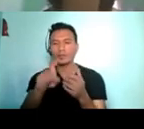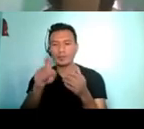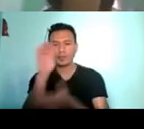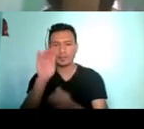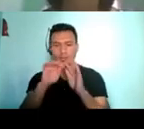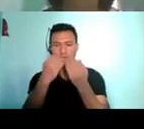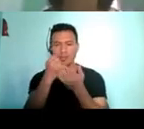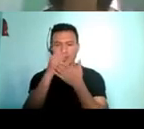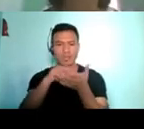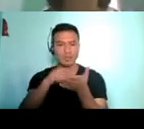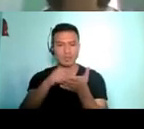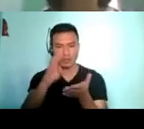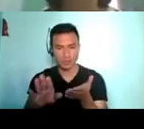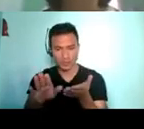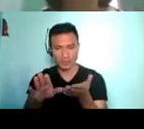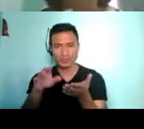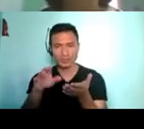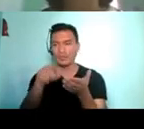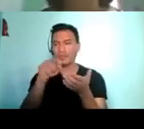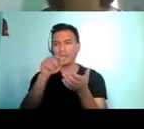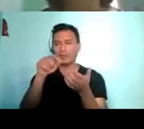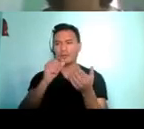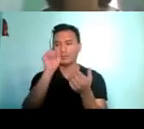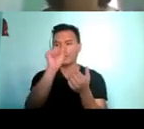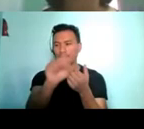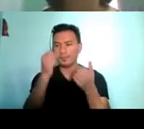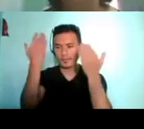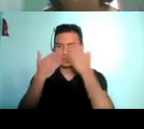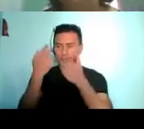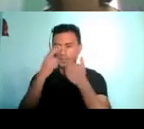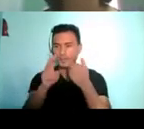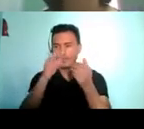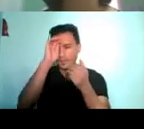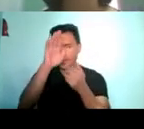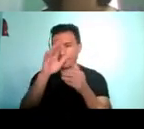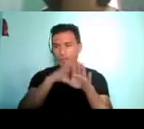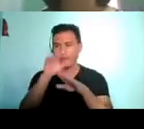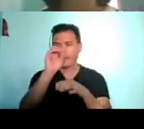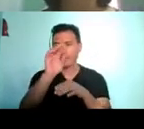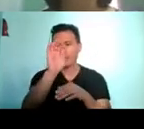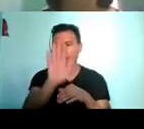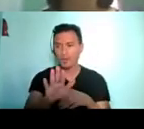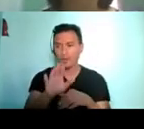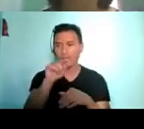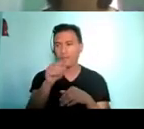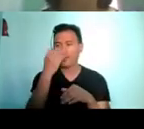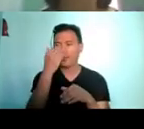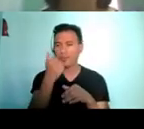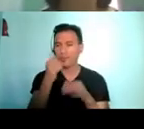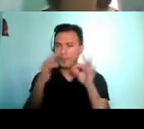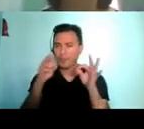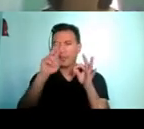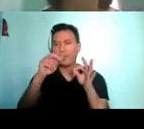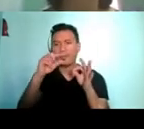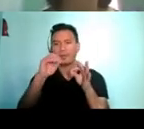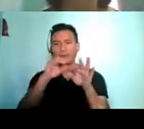पनि हुन्छ, त्यहाँ पनि गएर आफ्नो आफू हिंसामा परेको सूचनाहरू दिन सक्नुहुन्छ। त्यसै गरेर विभिन्न एनजिओहरू छन्